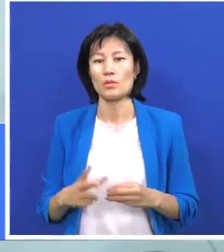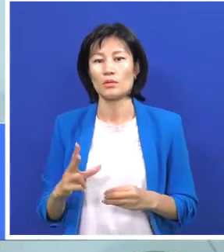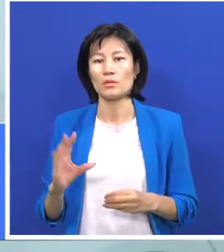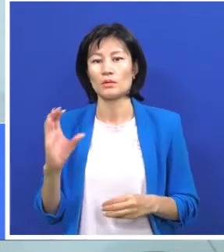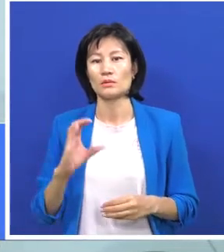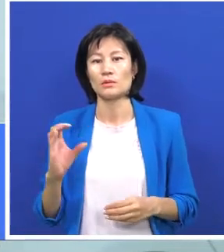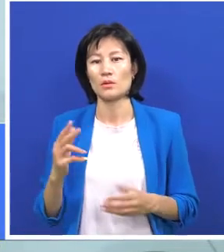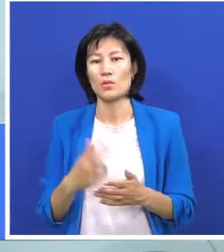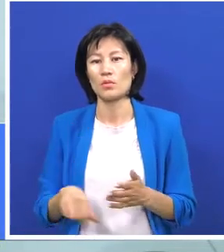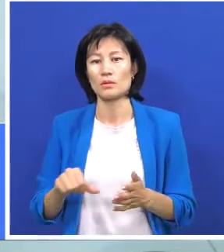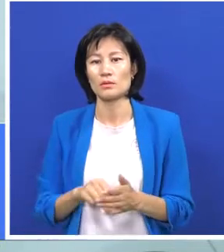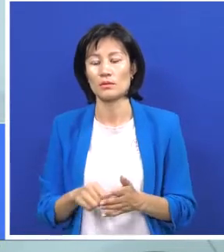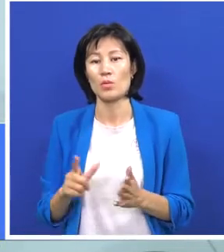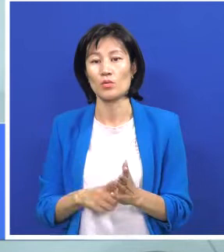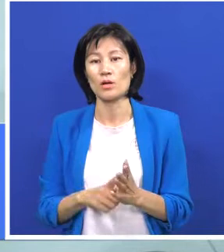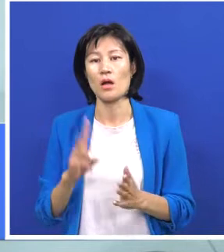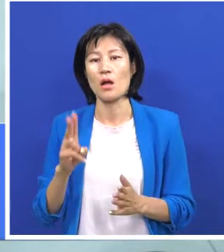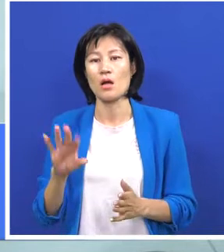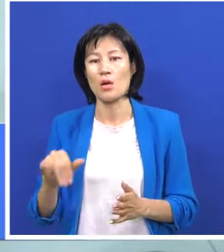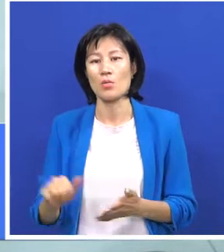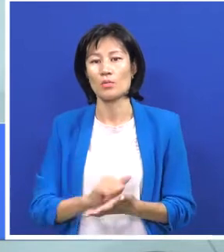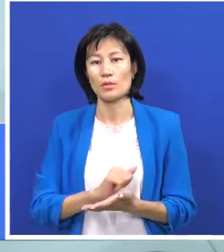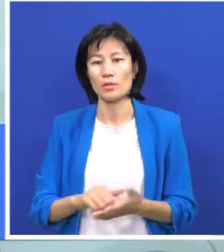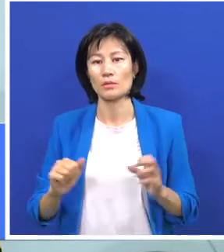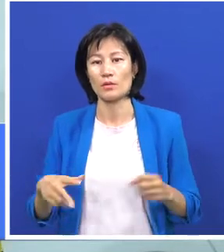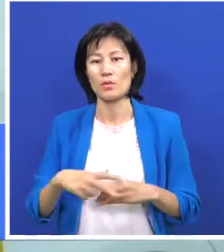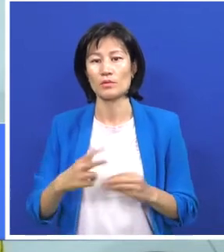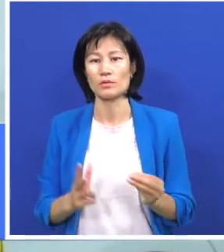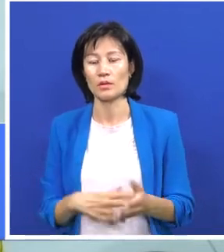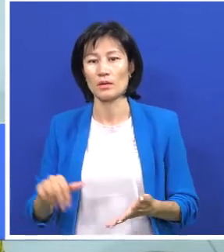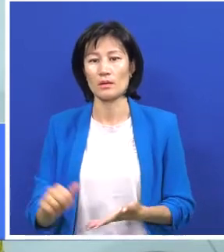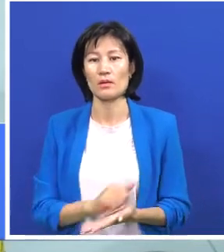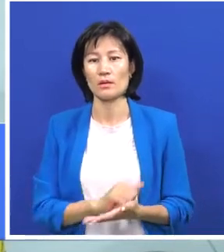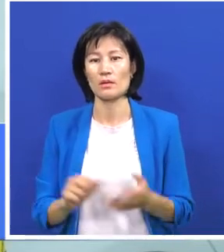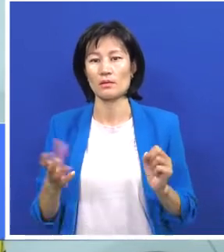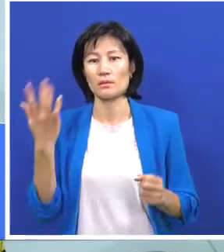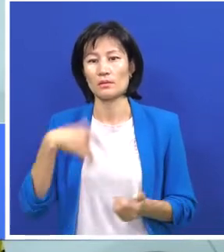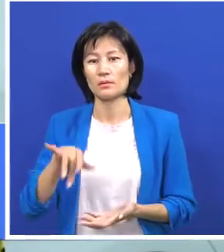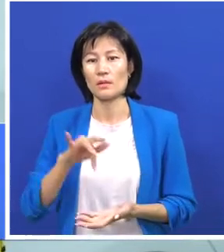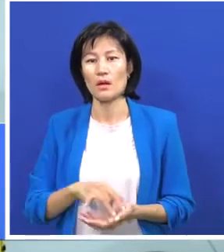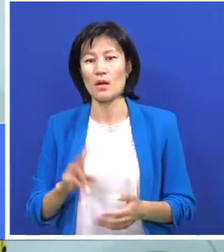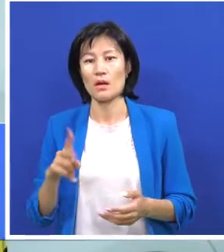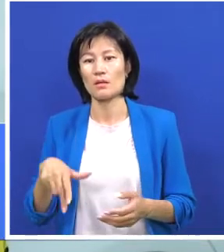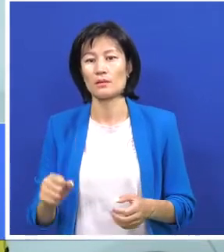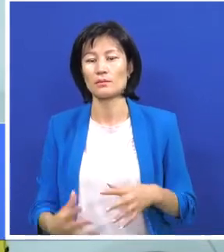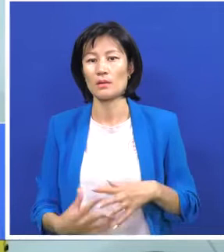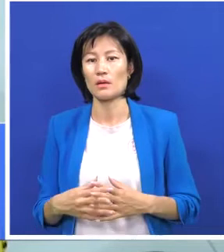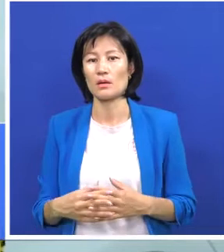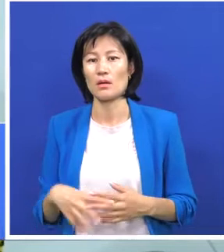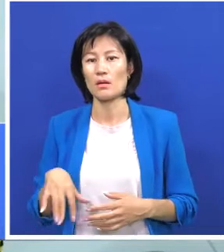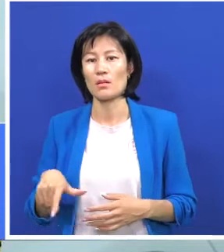42-те шыққан 37-ші қаулысы, 38-ші қаулыларында Шымкент қаласындағы